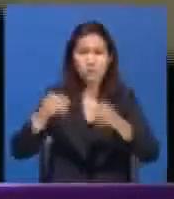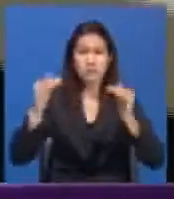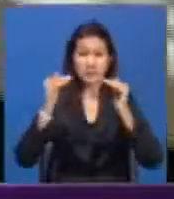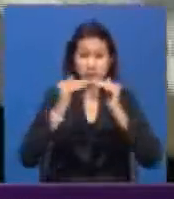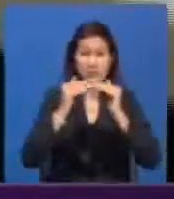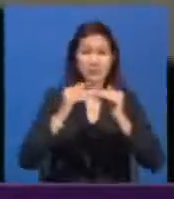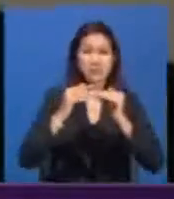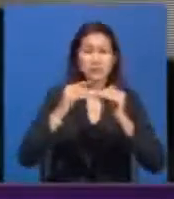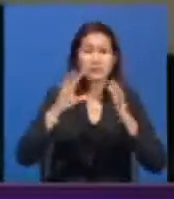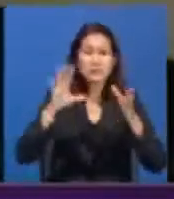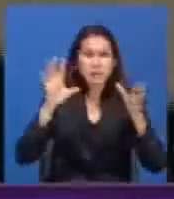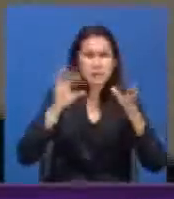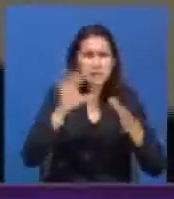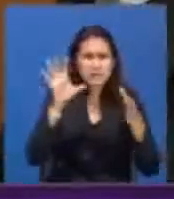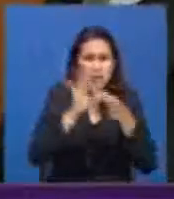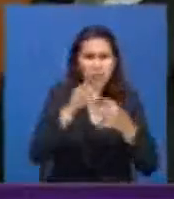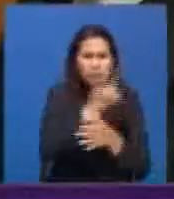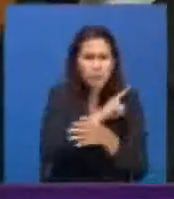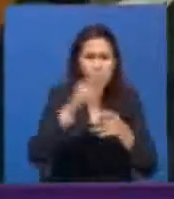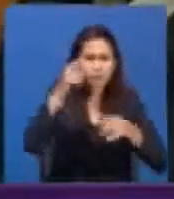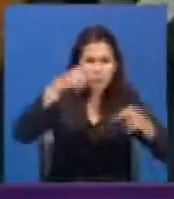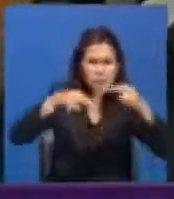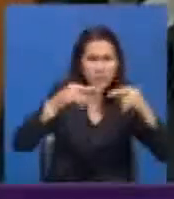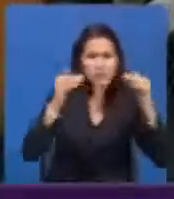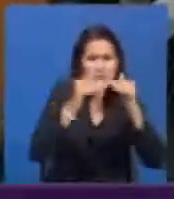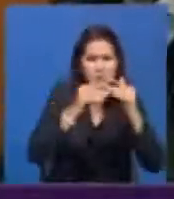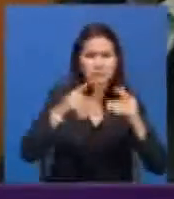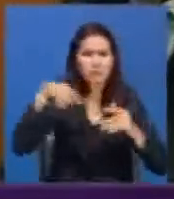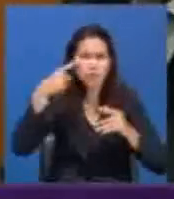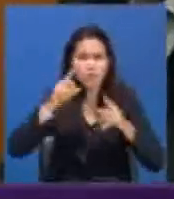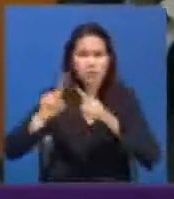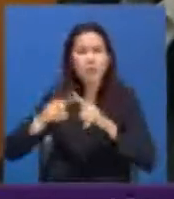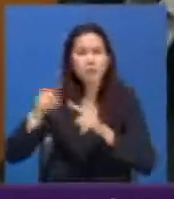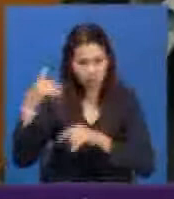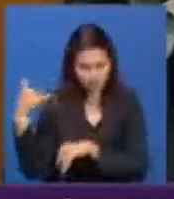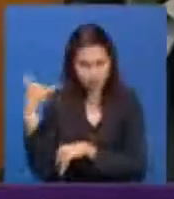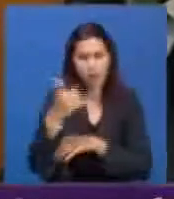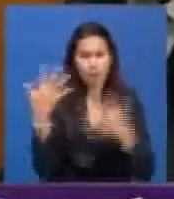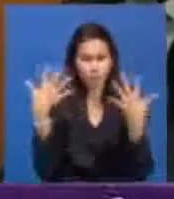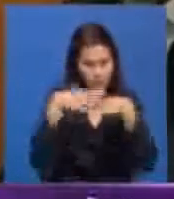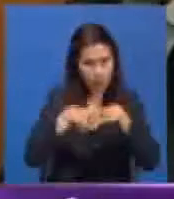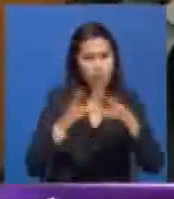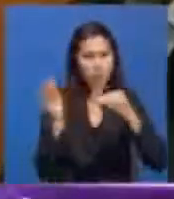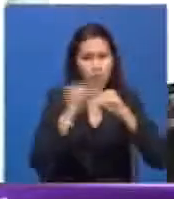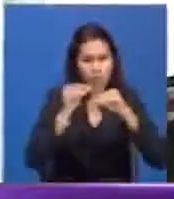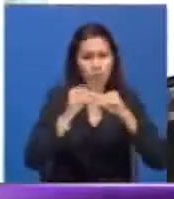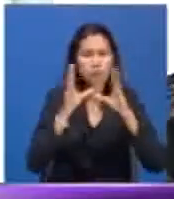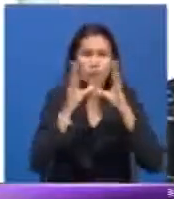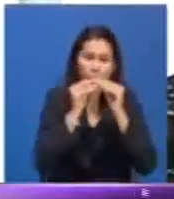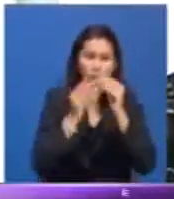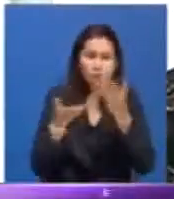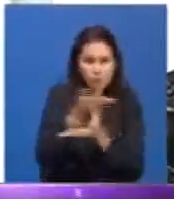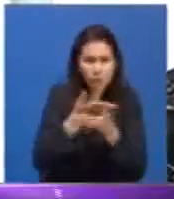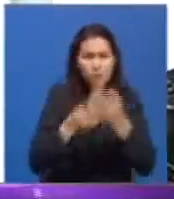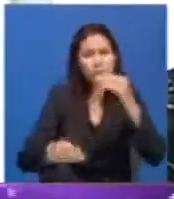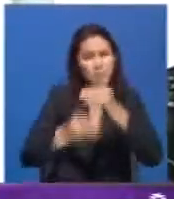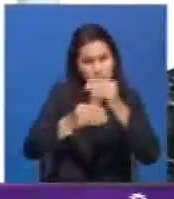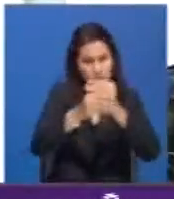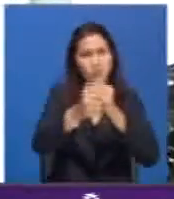ร่วมข้อเสนอแนะความคิดเห็นต่างๆให้มีประโยชน์กับเรื่องที่เกี่ยวข้องเพิ่มเติมด้วย